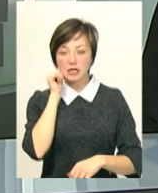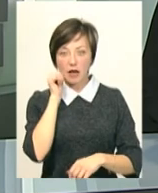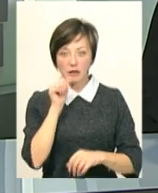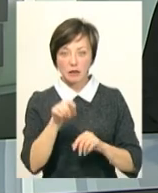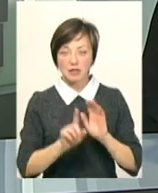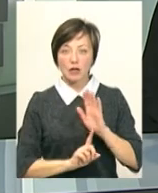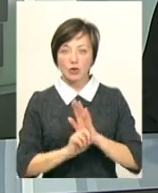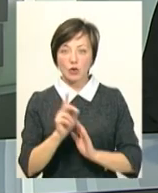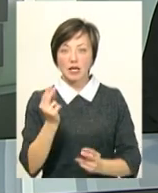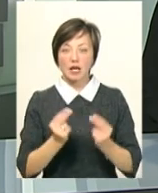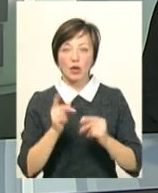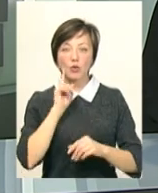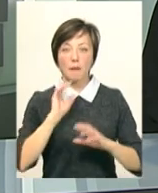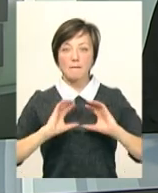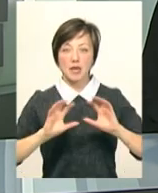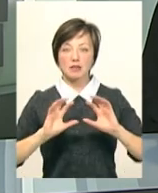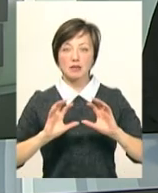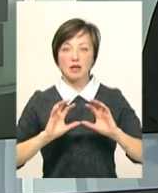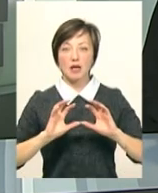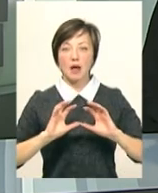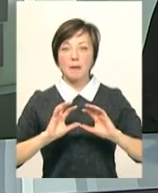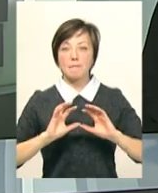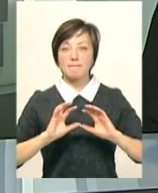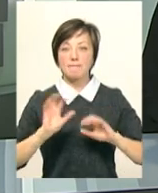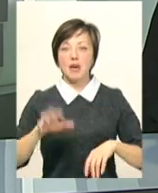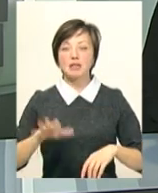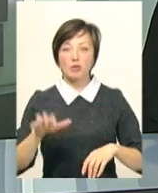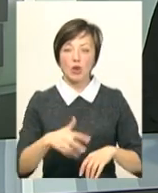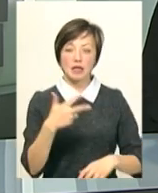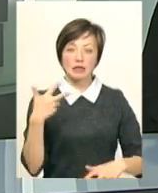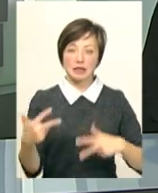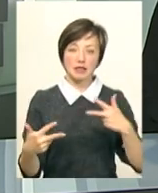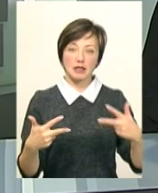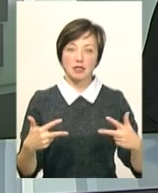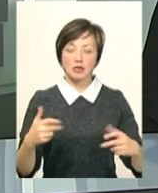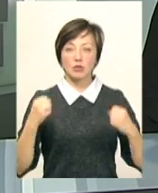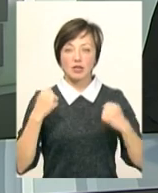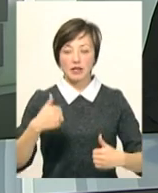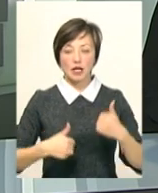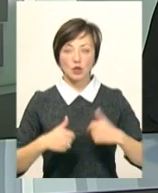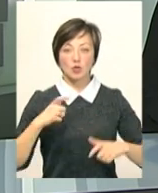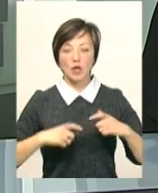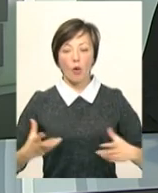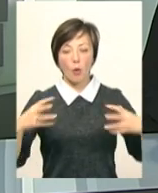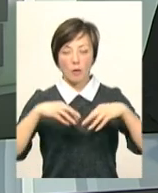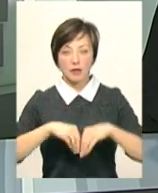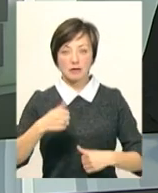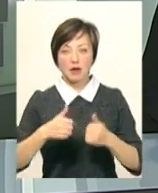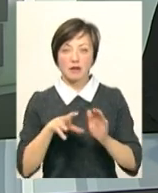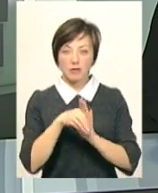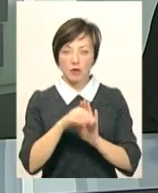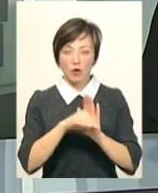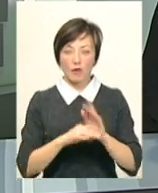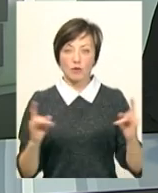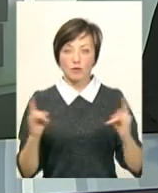там стартують ігри юнаків з баскетболу 3x3. Нагадаємо, спортивні ігри студентів коледжів – комплексні змагання, в програмі яких